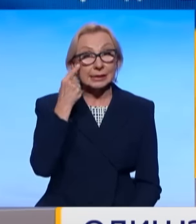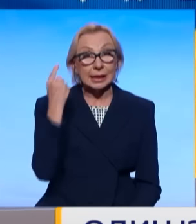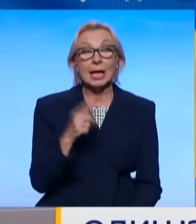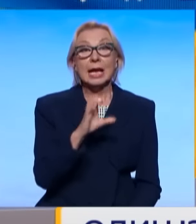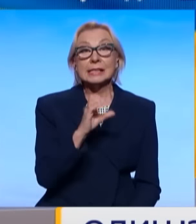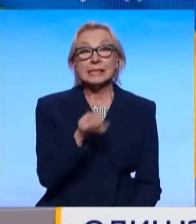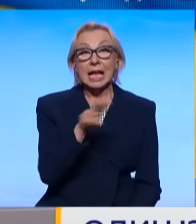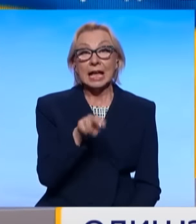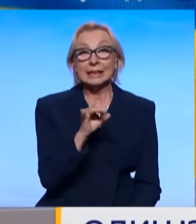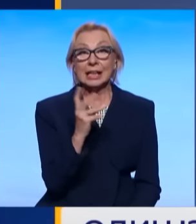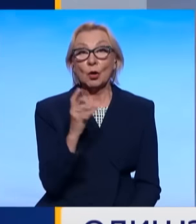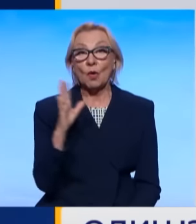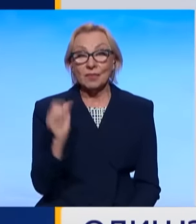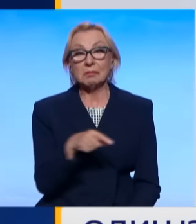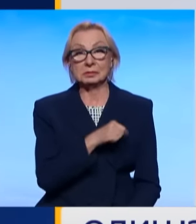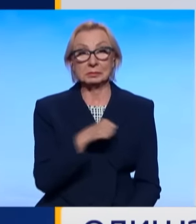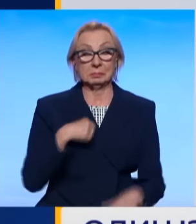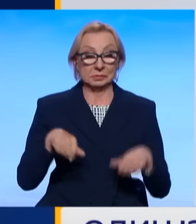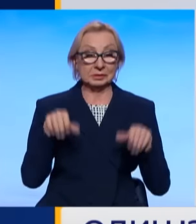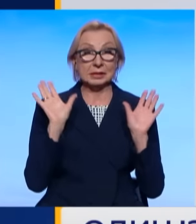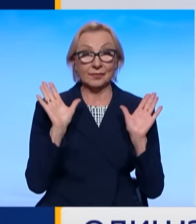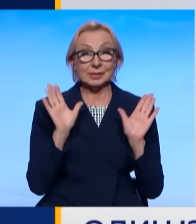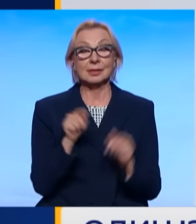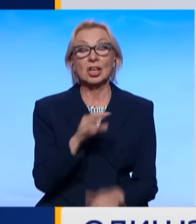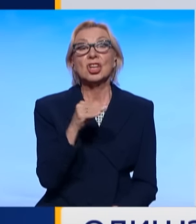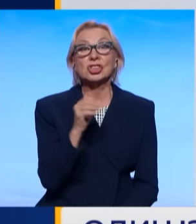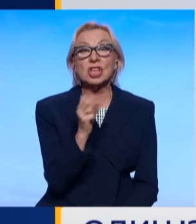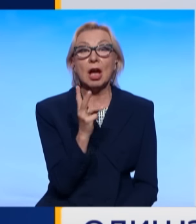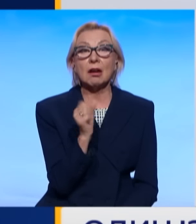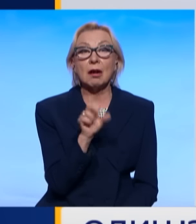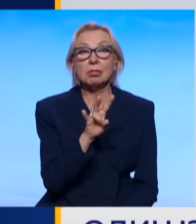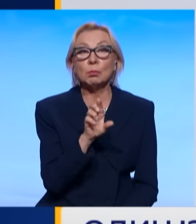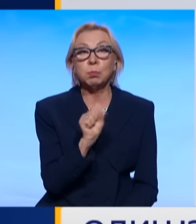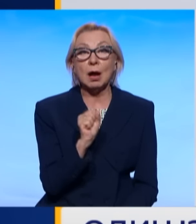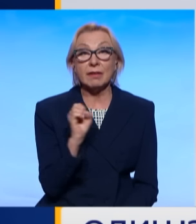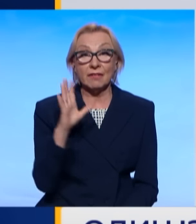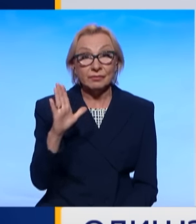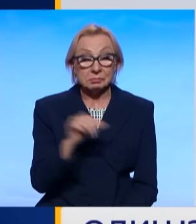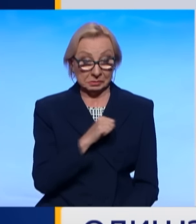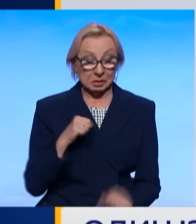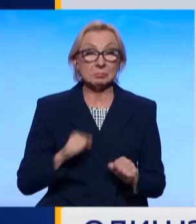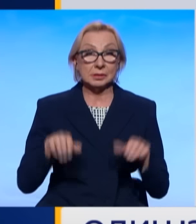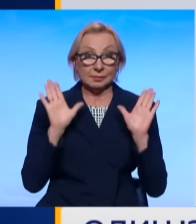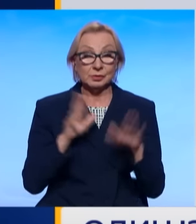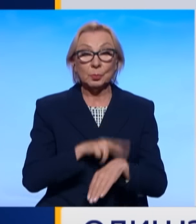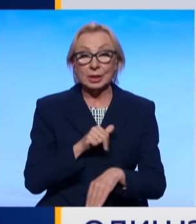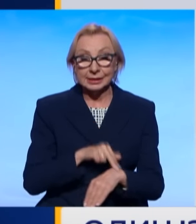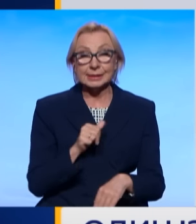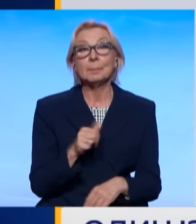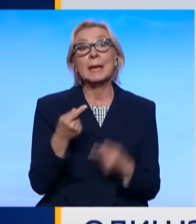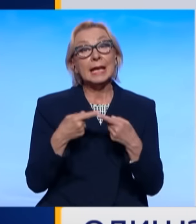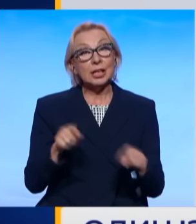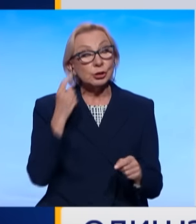Гайдоса Садикова здався поліції. Це Алтай Жаканбаєв, повідомляє Генпрокуратура Казахстану. І